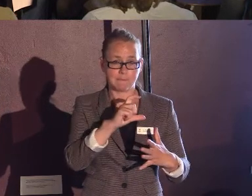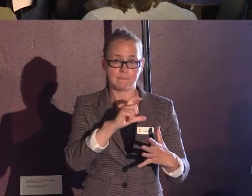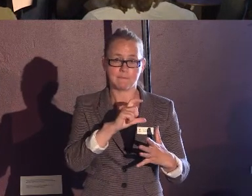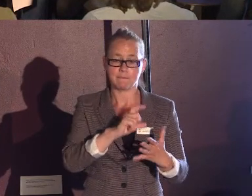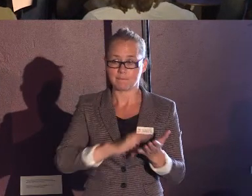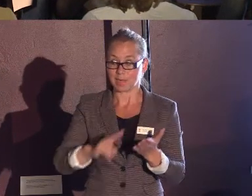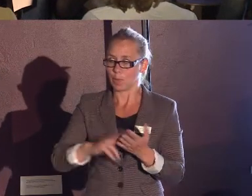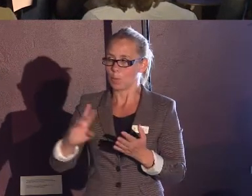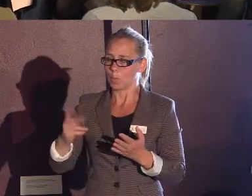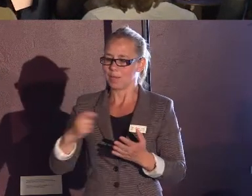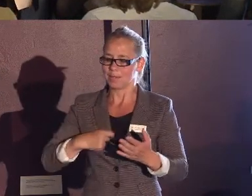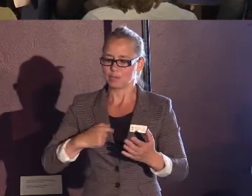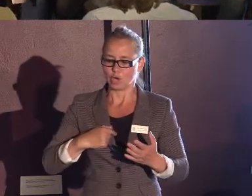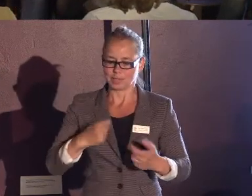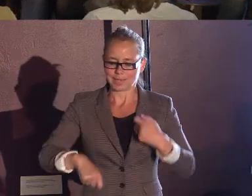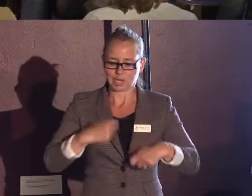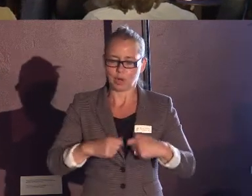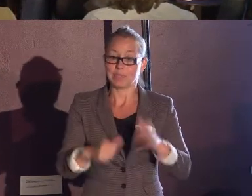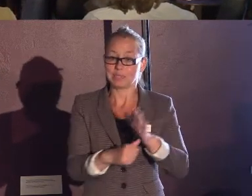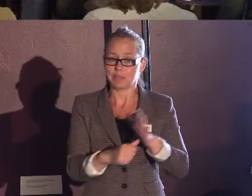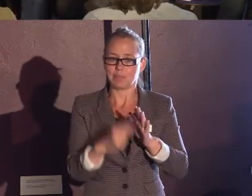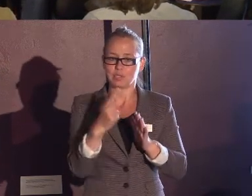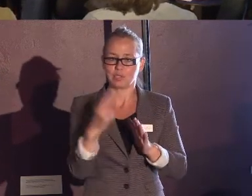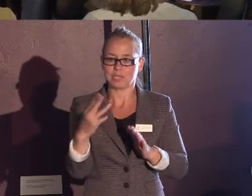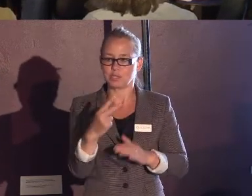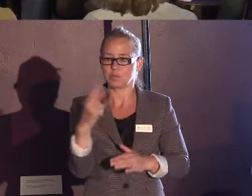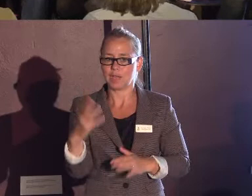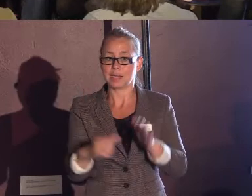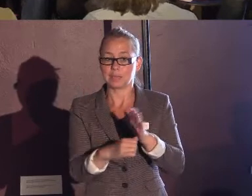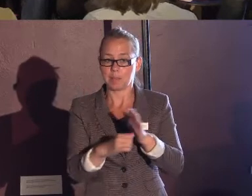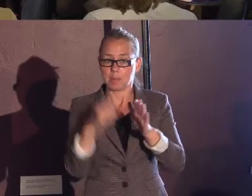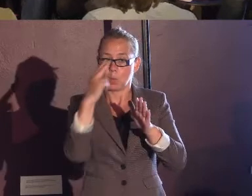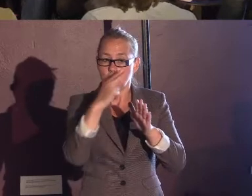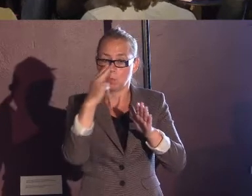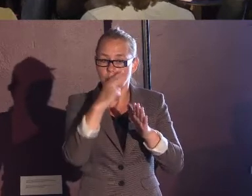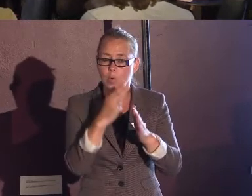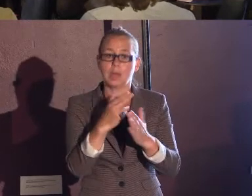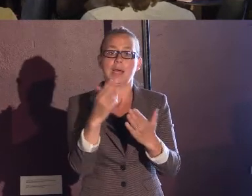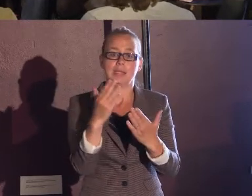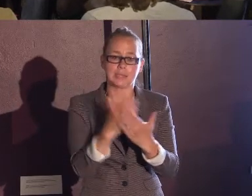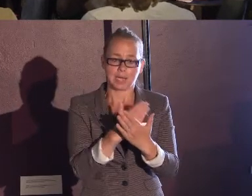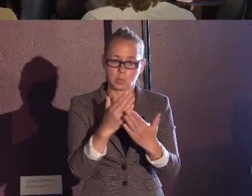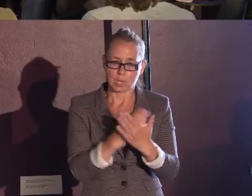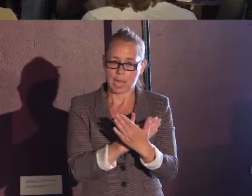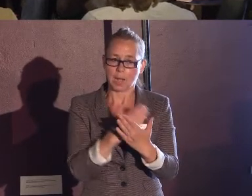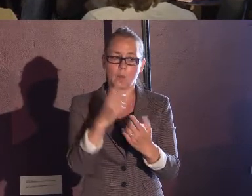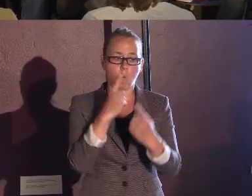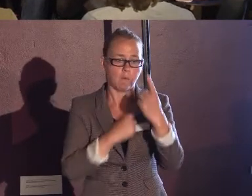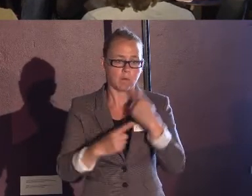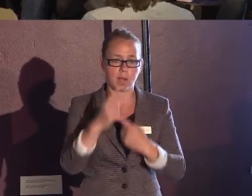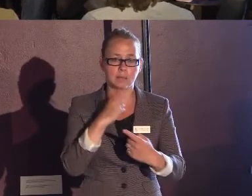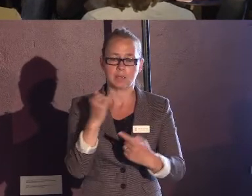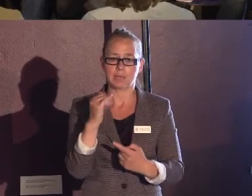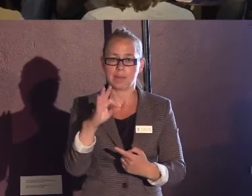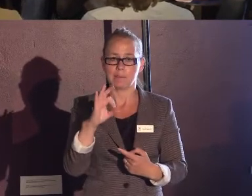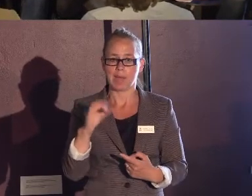nu blir det lite reklam här, i september, 23-24 september i Umeå, internationell konferens. The Impact